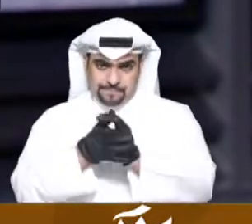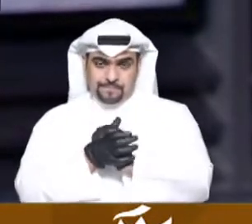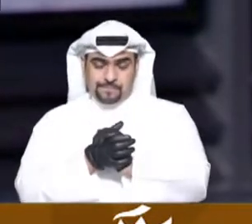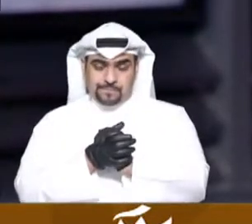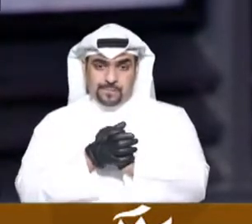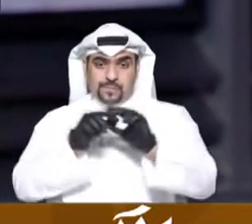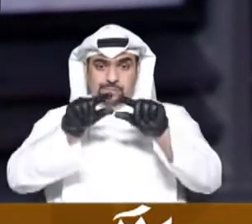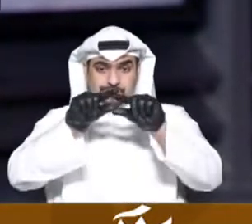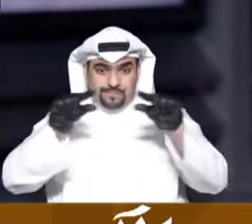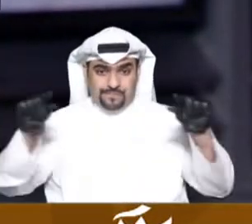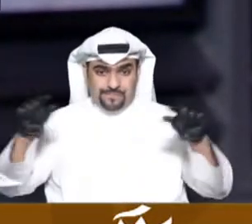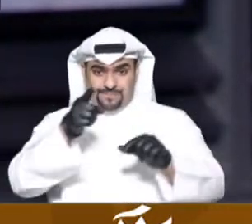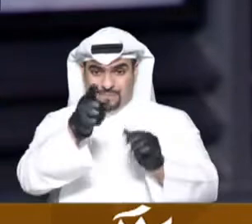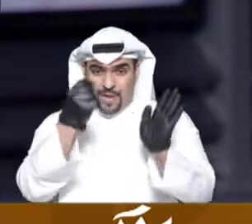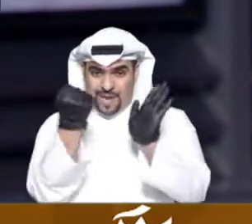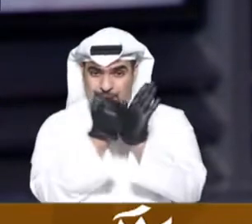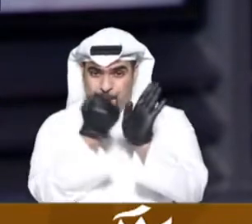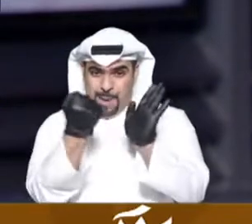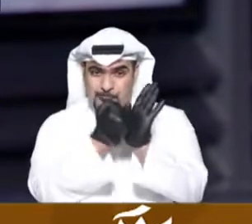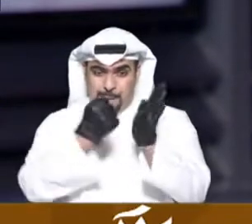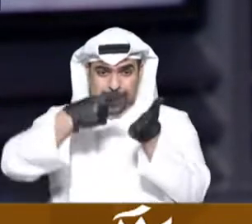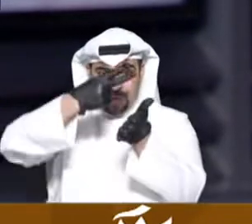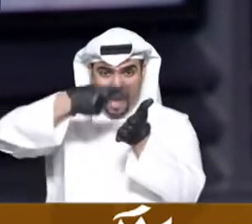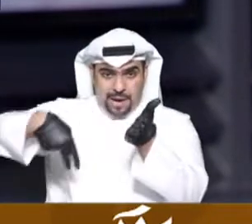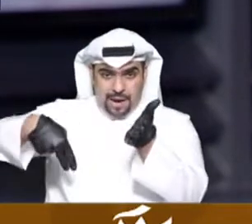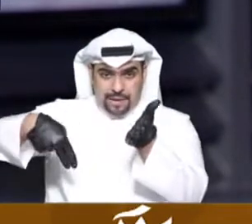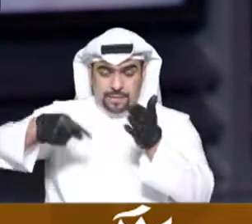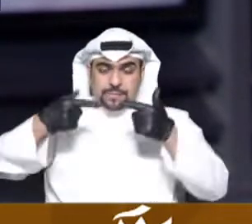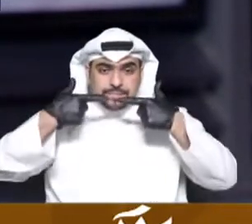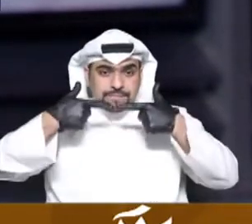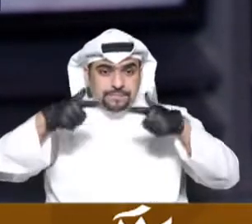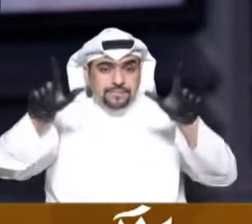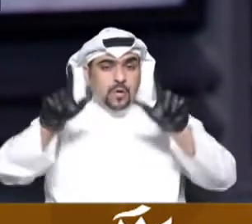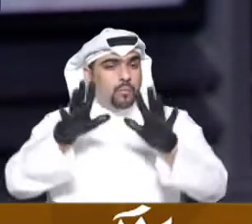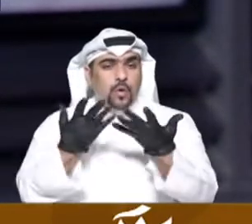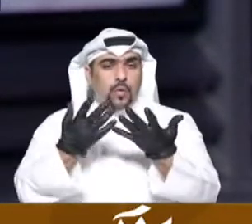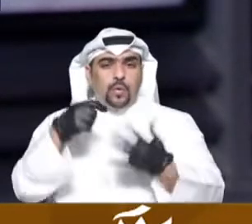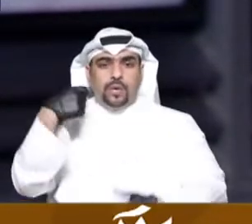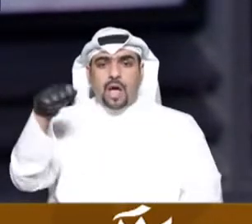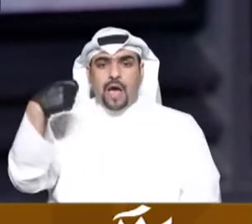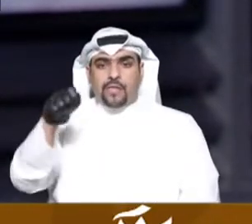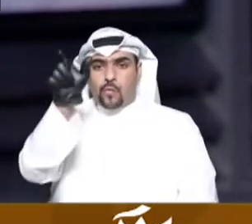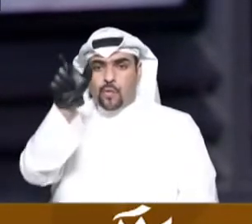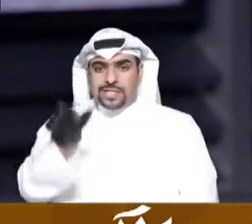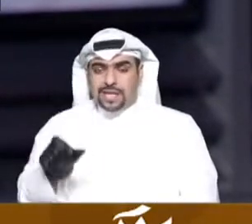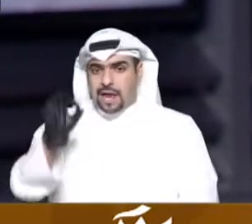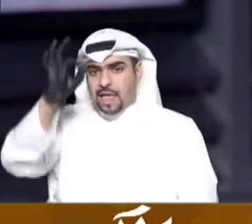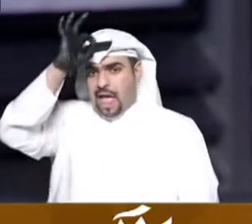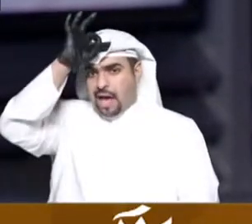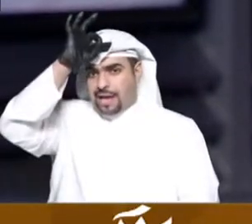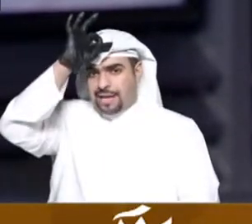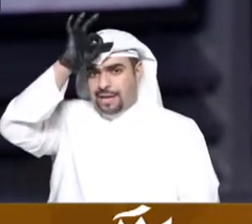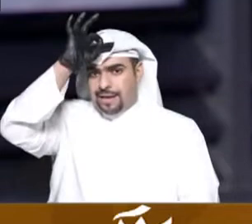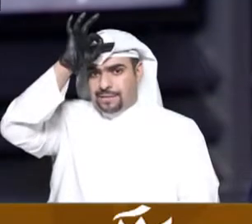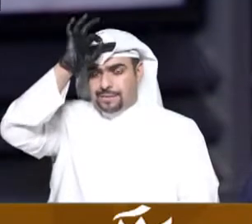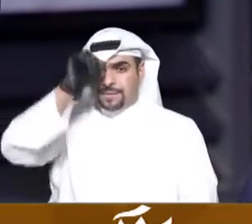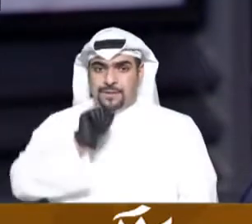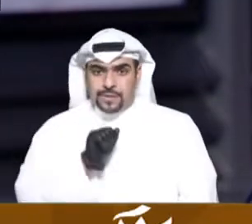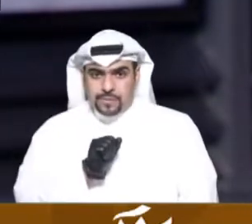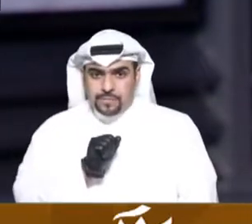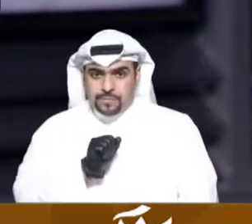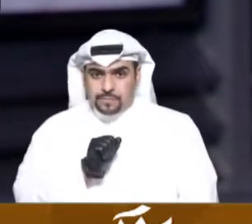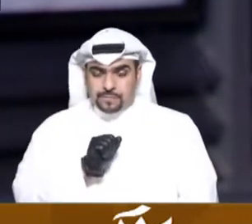صدر من قبل معالي وزير الداخليه، اللي هو اقامه مؤقته لمده 3 شهور. طبعا يستفيد منها من انتهت اقامته في